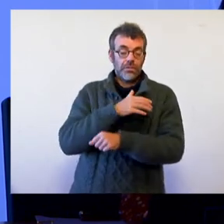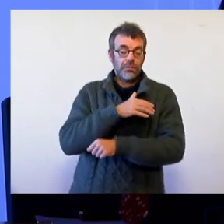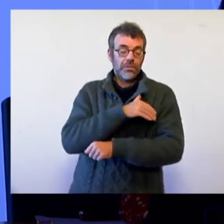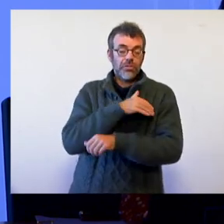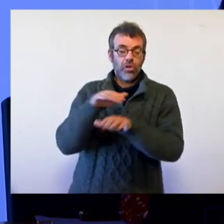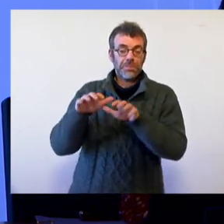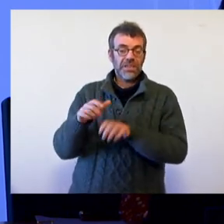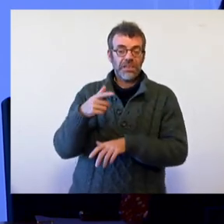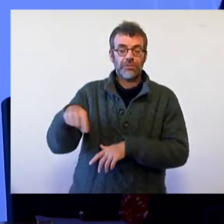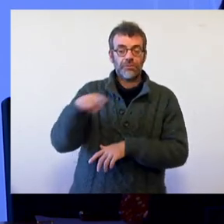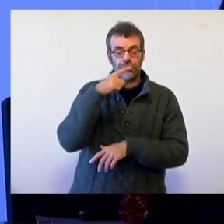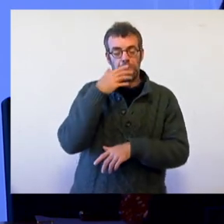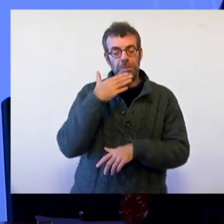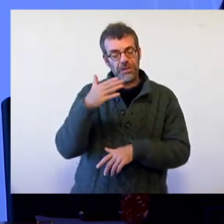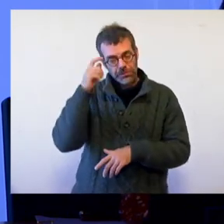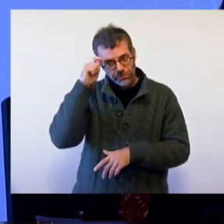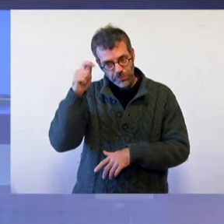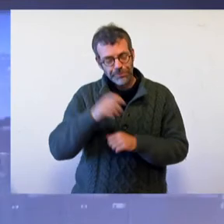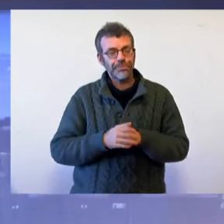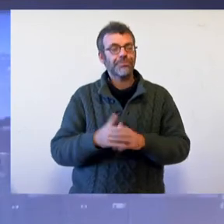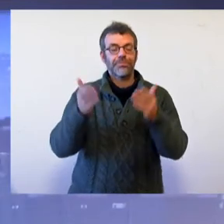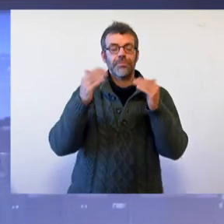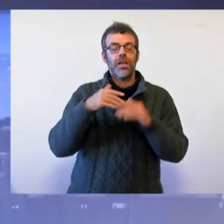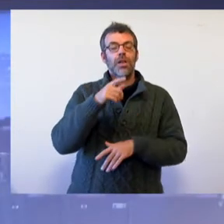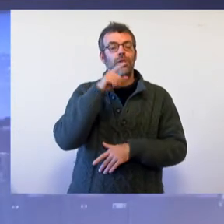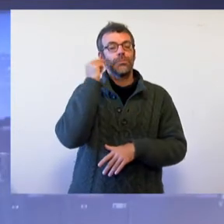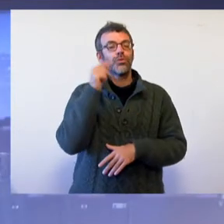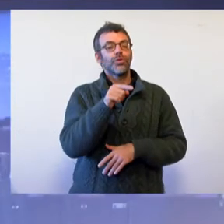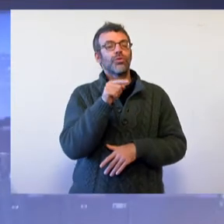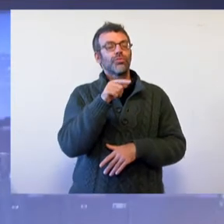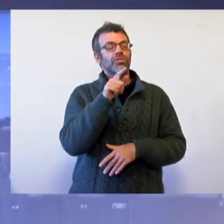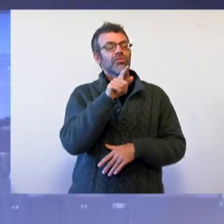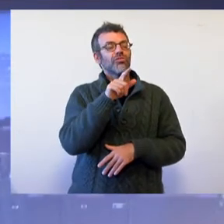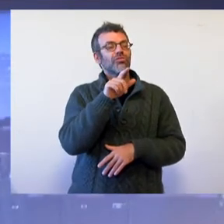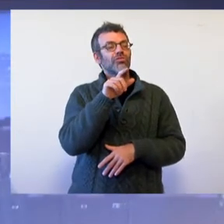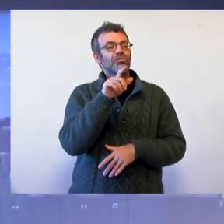aussi. Monsieur Djawari, vous avez la parole sur les tarifs.